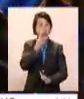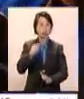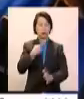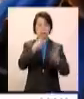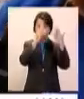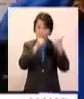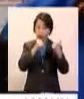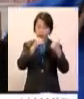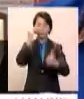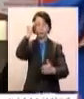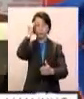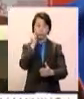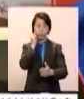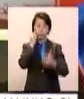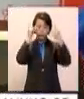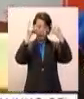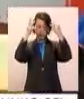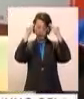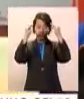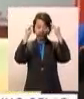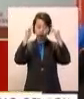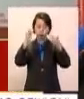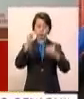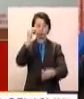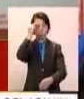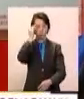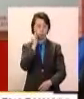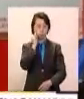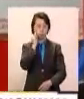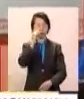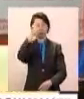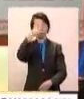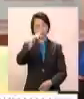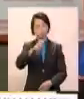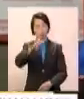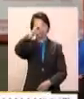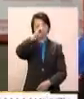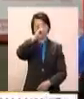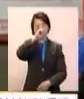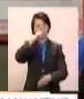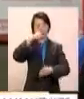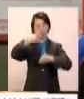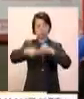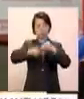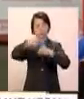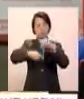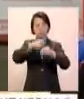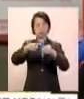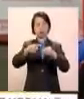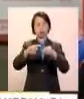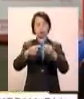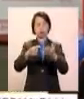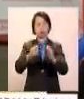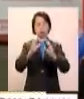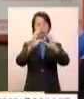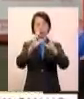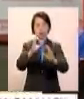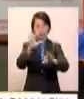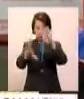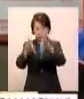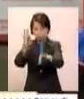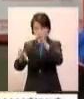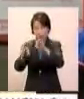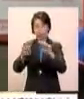Berhormat Perdana Menteri kita, Tun Dr. Mahathir Mohamad, untuk menegaskan tentang berkenaan dengan kaedah pemilihan